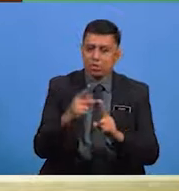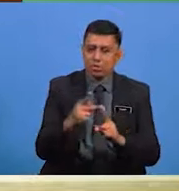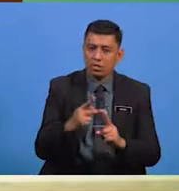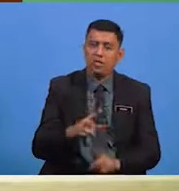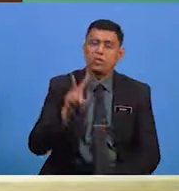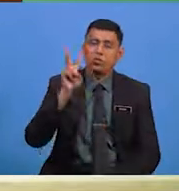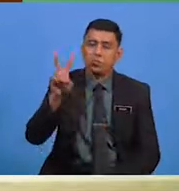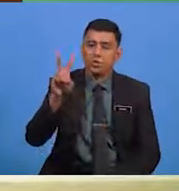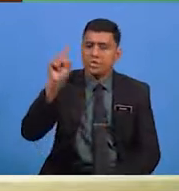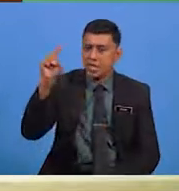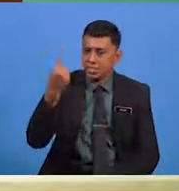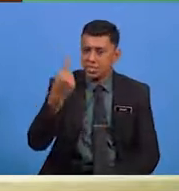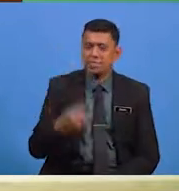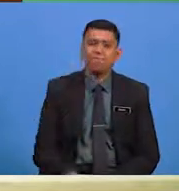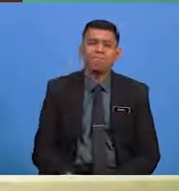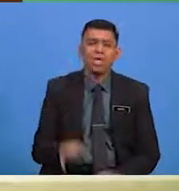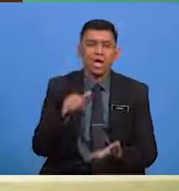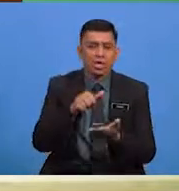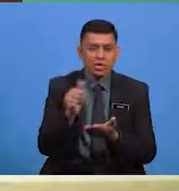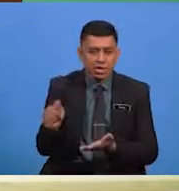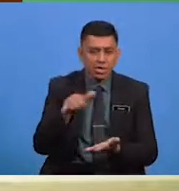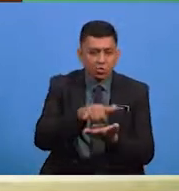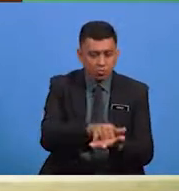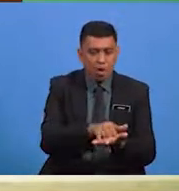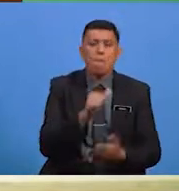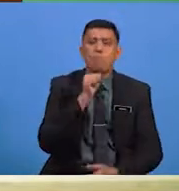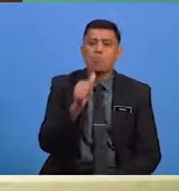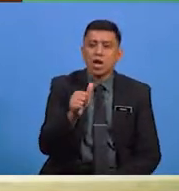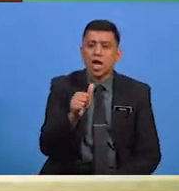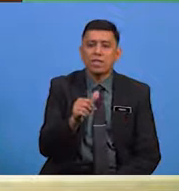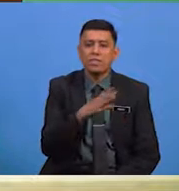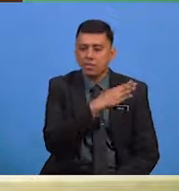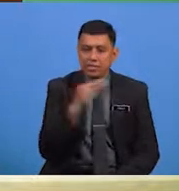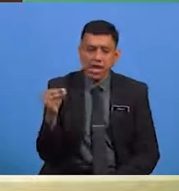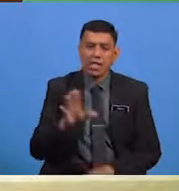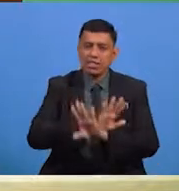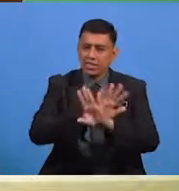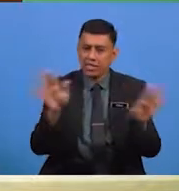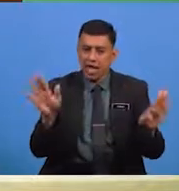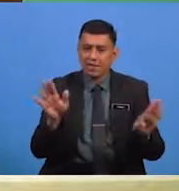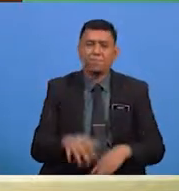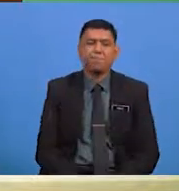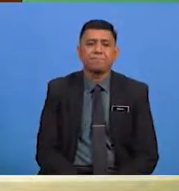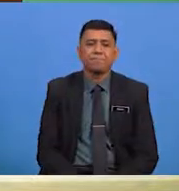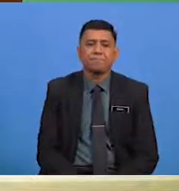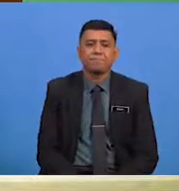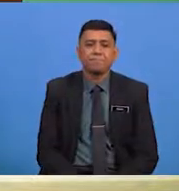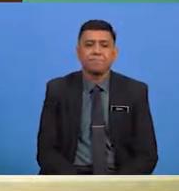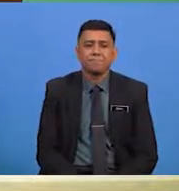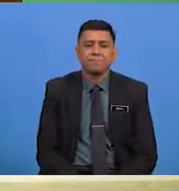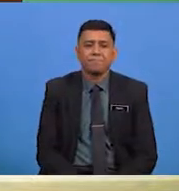dua sahaja, iaitu bukan dan tidak.